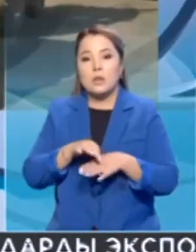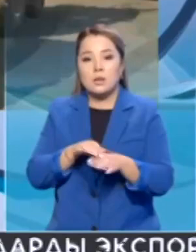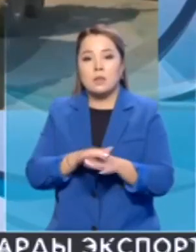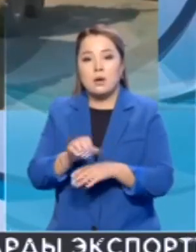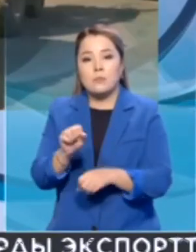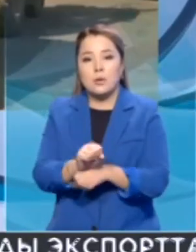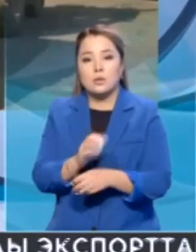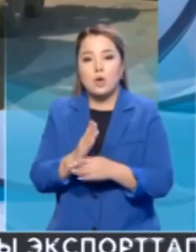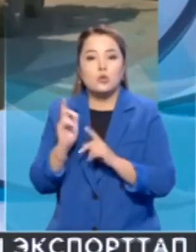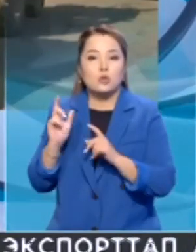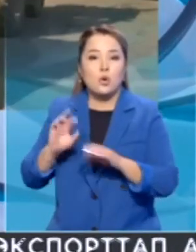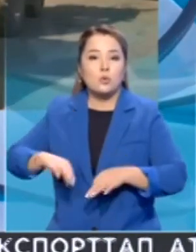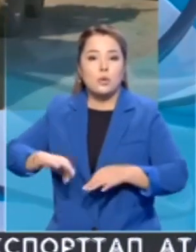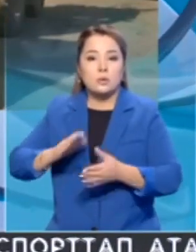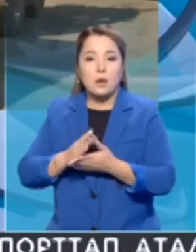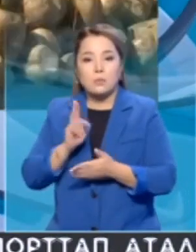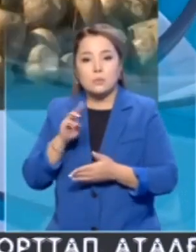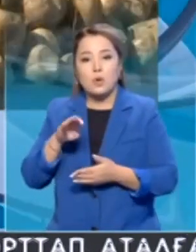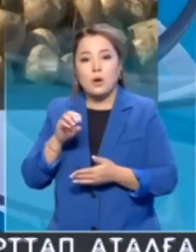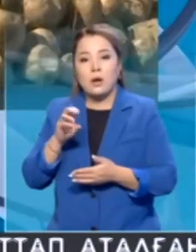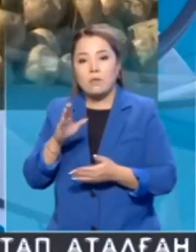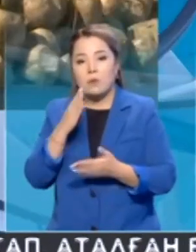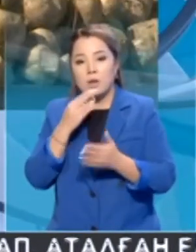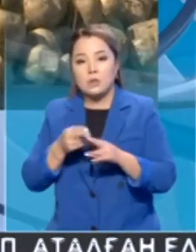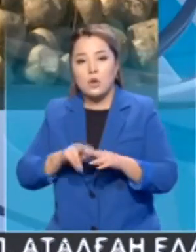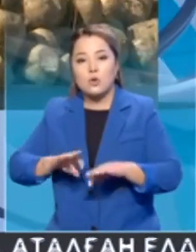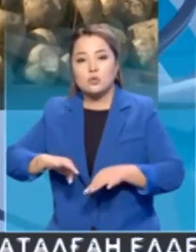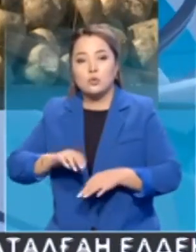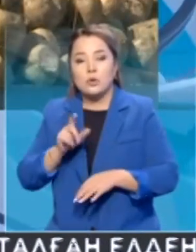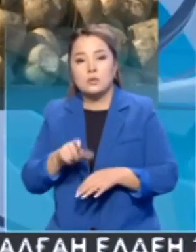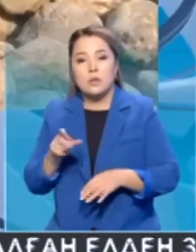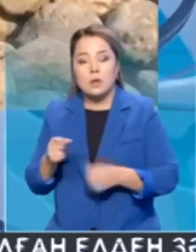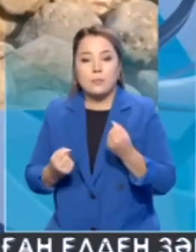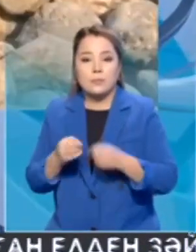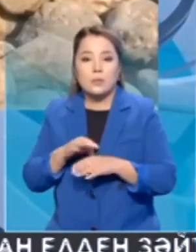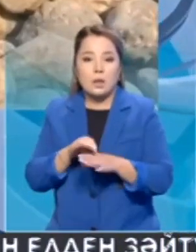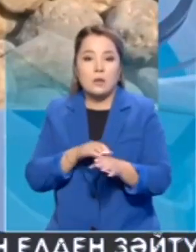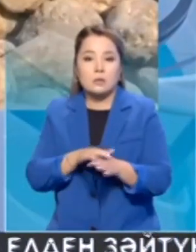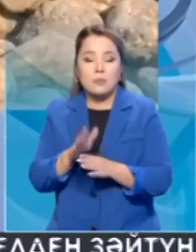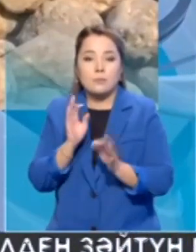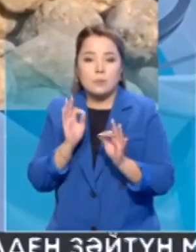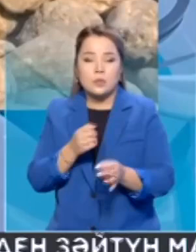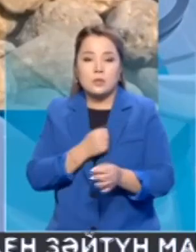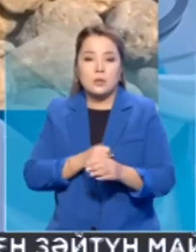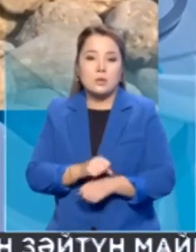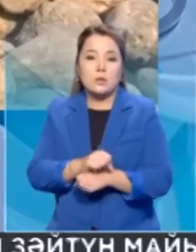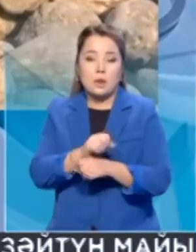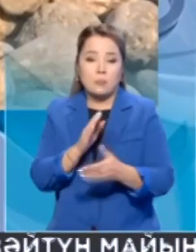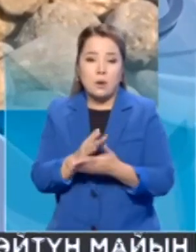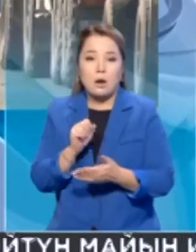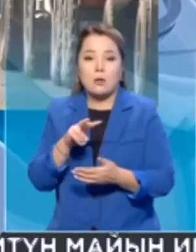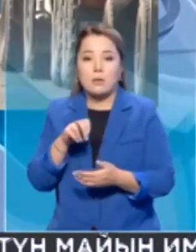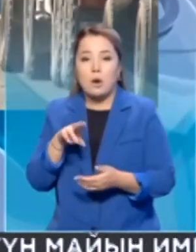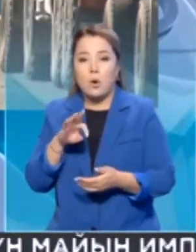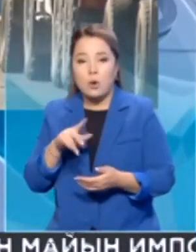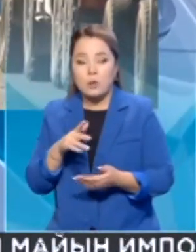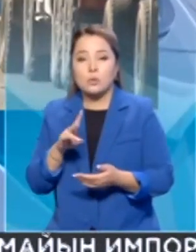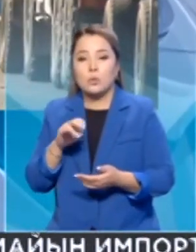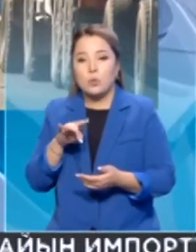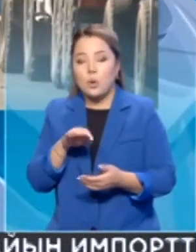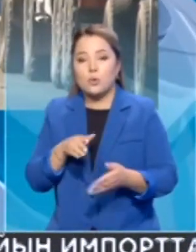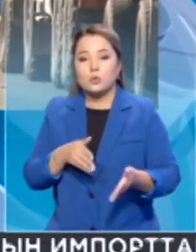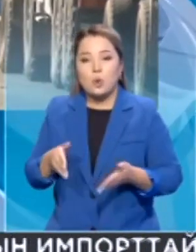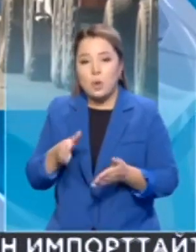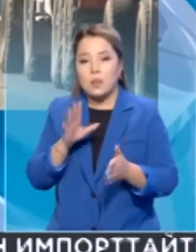кептеліп қалған жүк көліктері. Қасым Жомарт Тоқаев жүргізушілер наразылығы орынды. Сондықтан Алакөл мен Нұр жолы өткізу